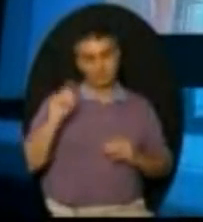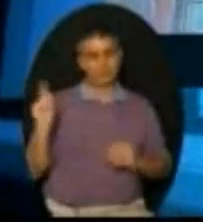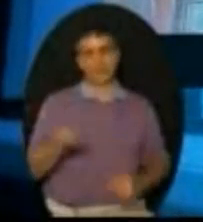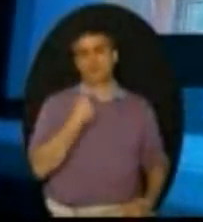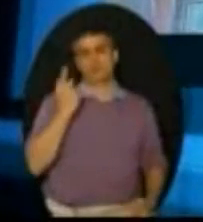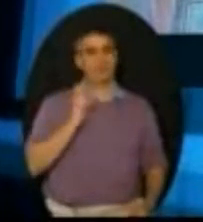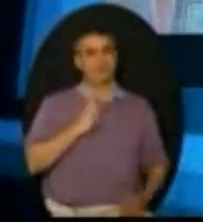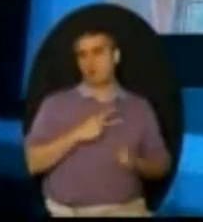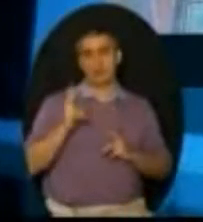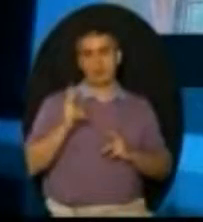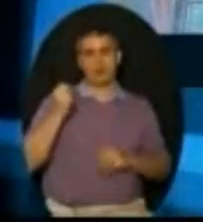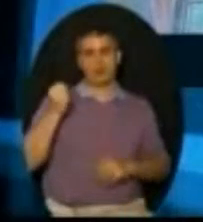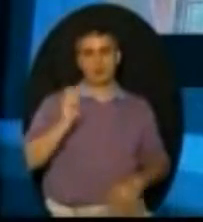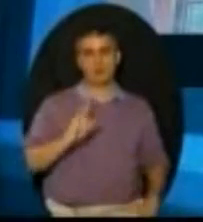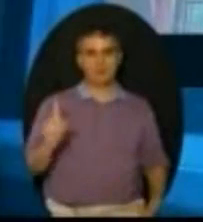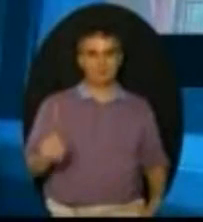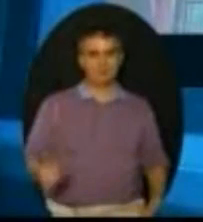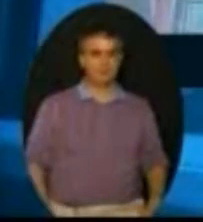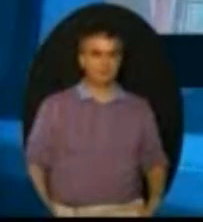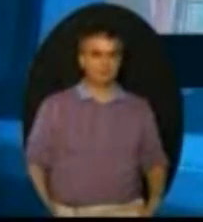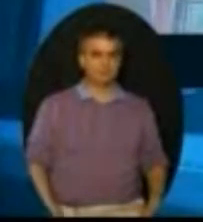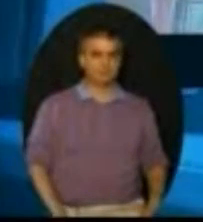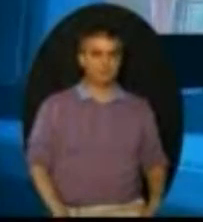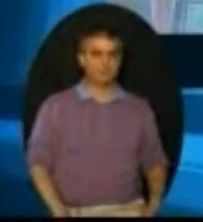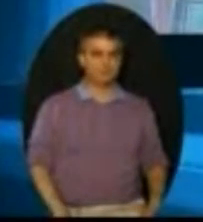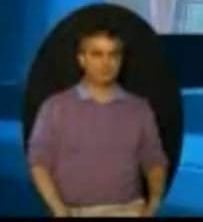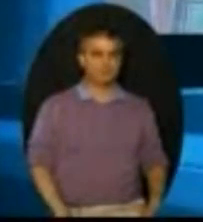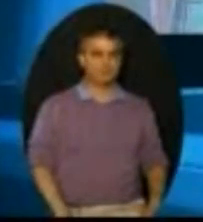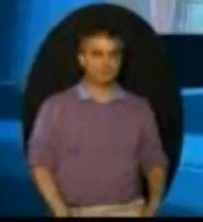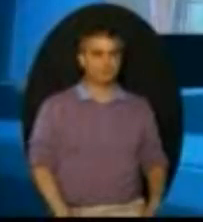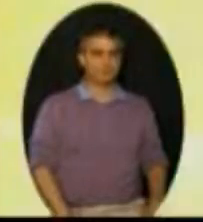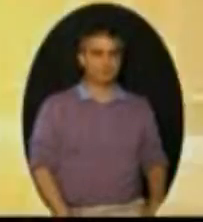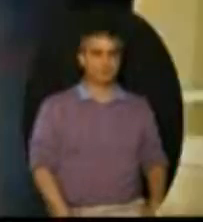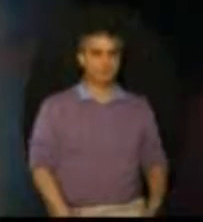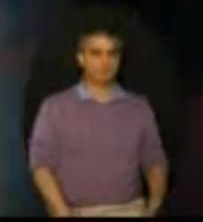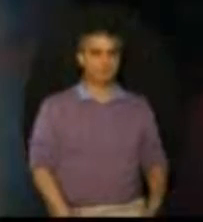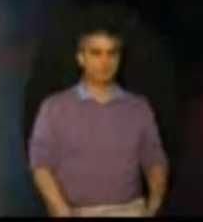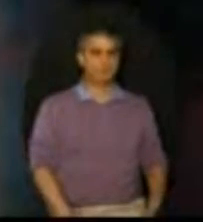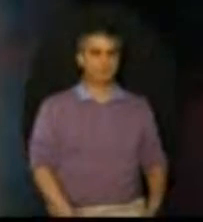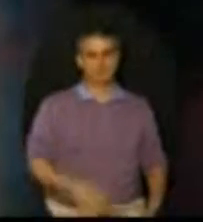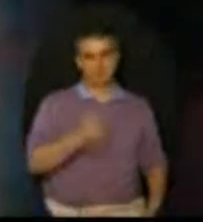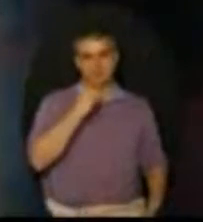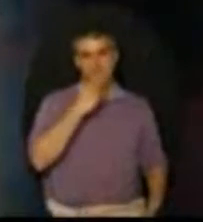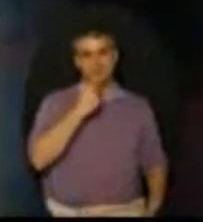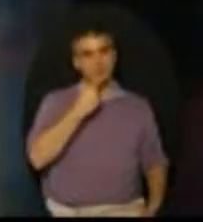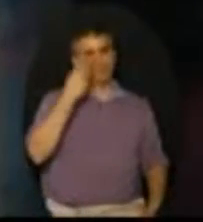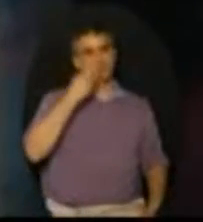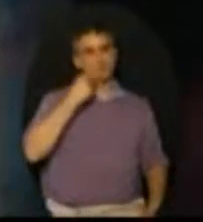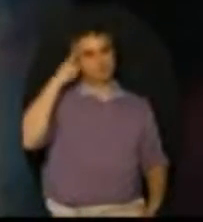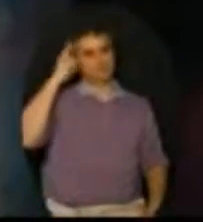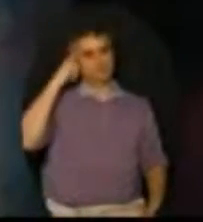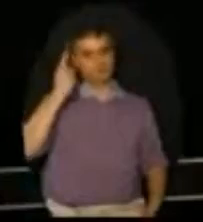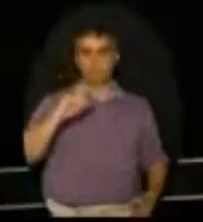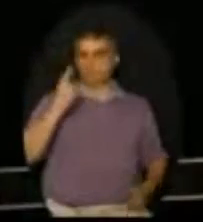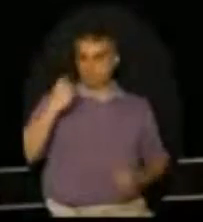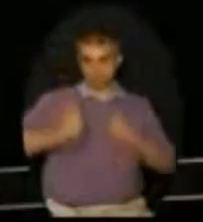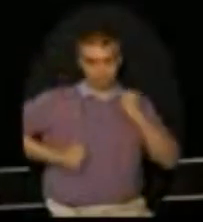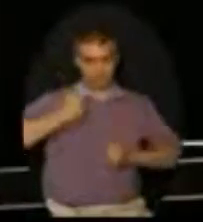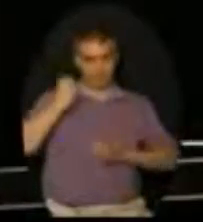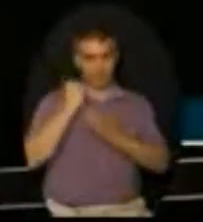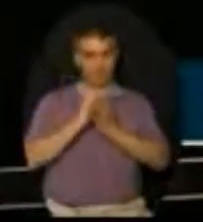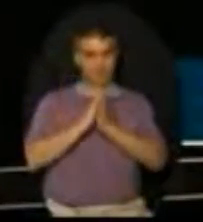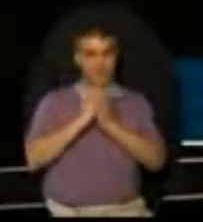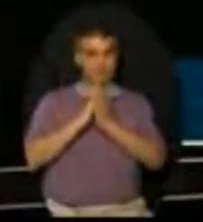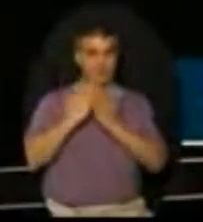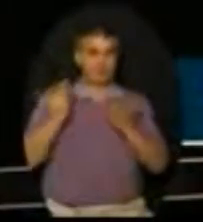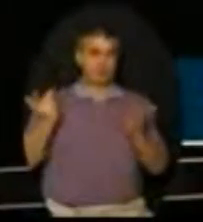לנו, לא רק קזינו לתיירים. מה גם שגם דיברו במליאה אתמול על הראש היהודי שממציא לנו פטנטים, אז כולם פתאום ירוצו, יוציאו דרכון, או